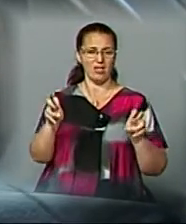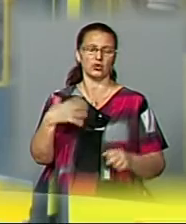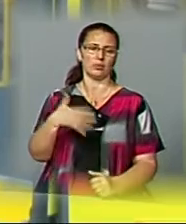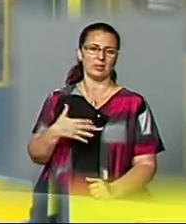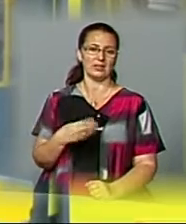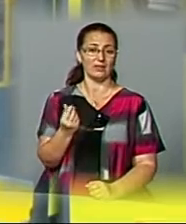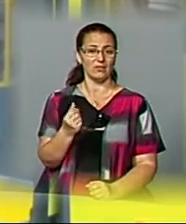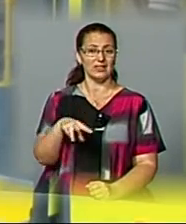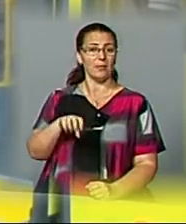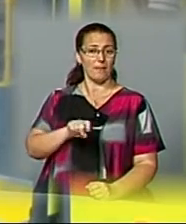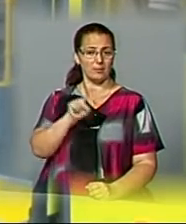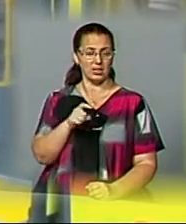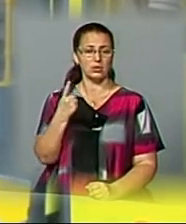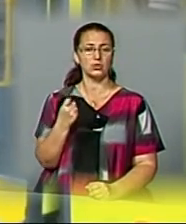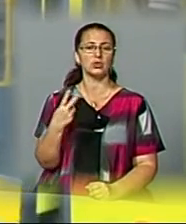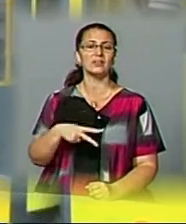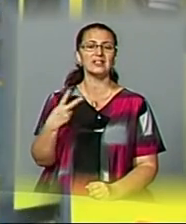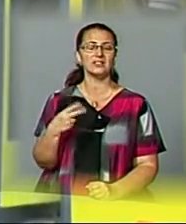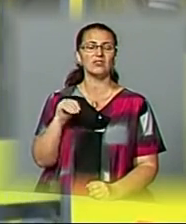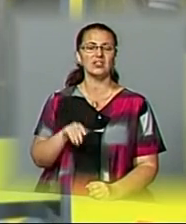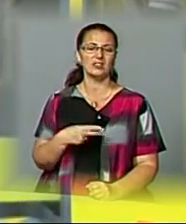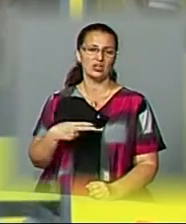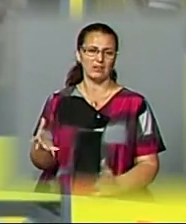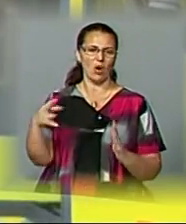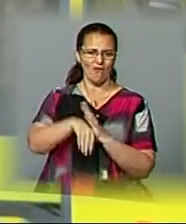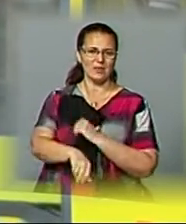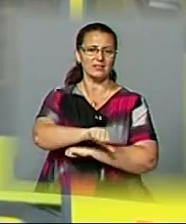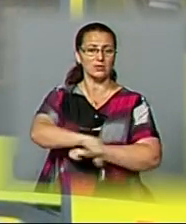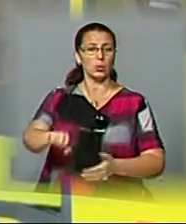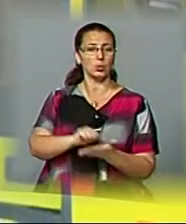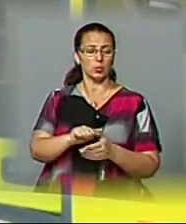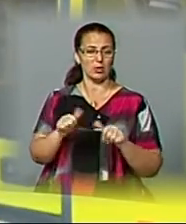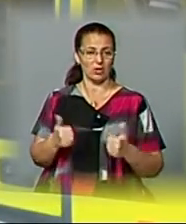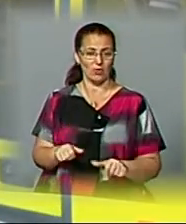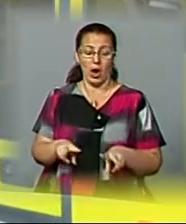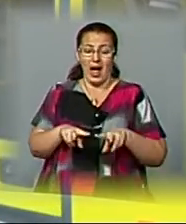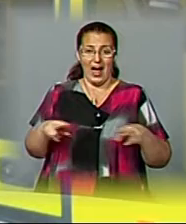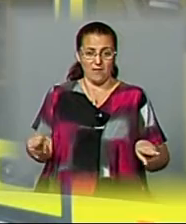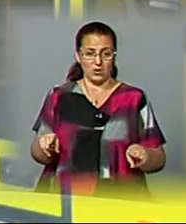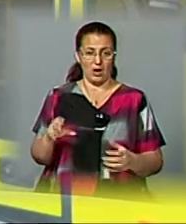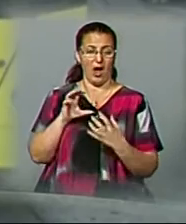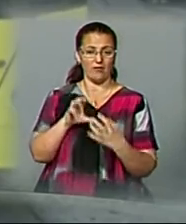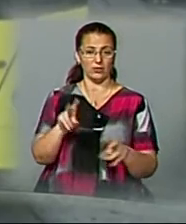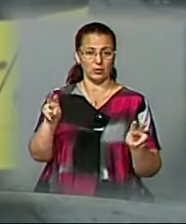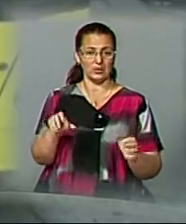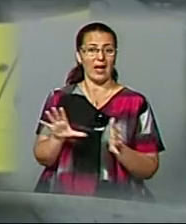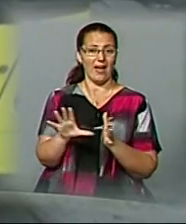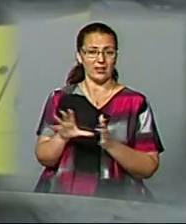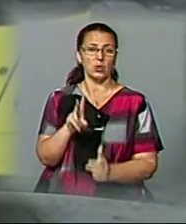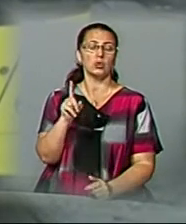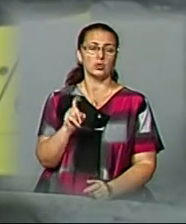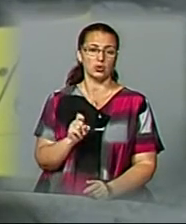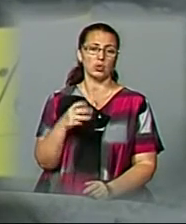одного автобуса МАЗ – 122 тисячі євро із розмитненням, а вартість одного аналогічного «Електрону» – 147 тисяч